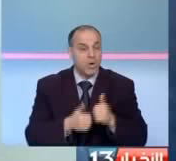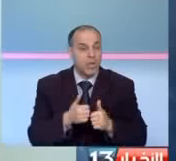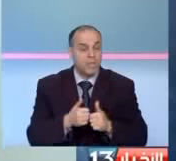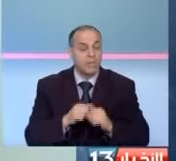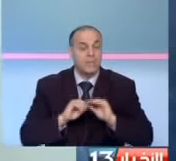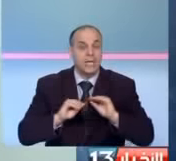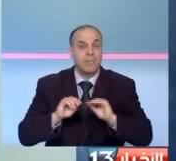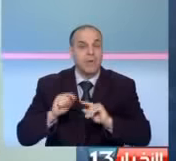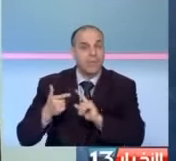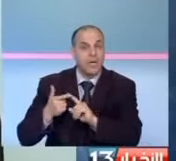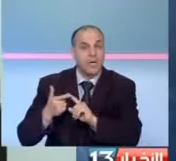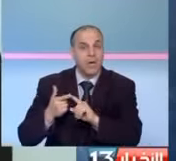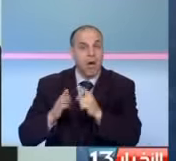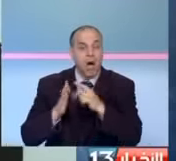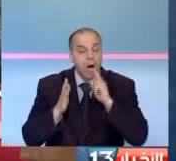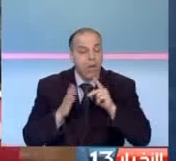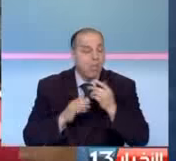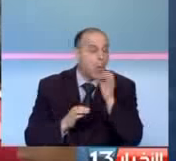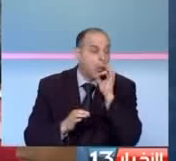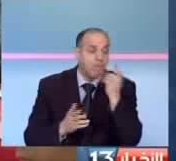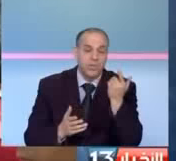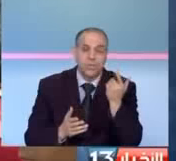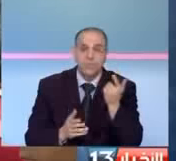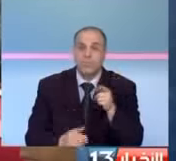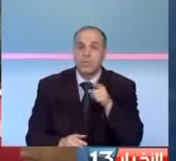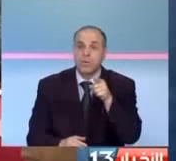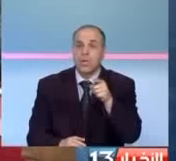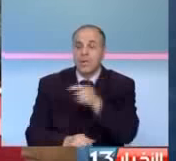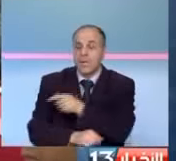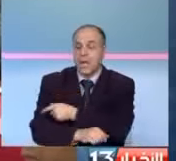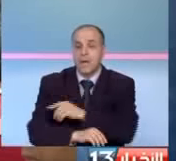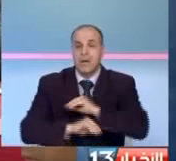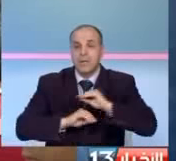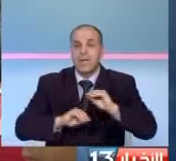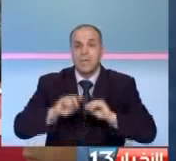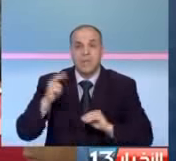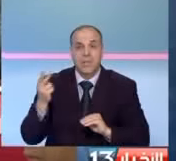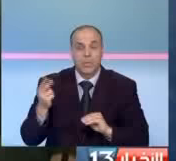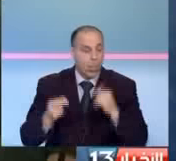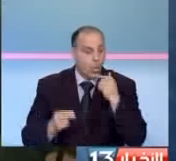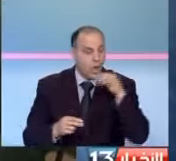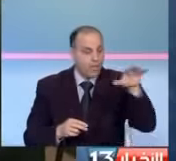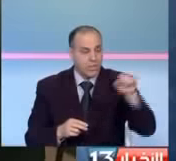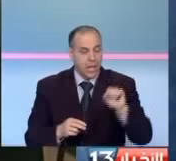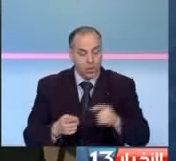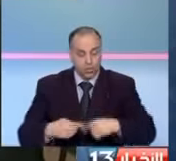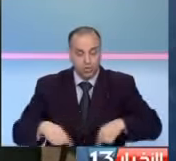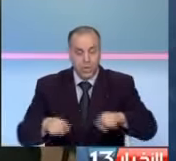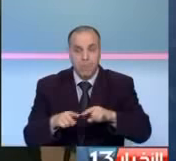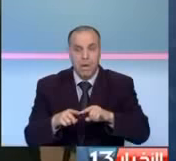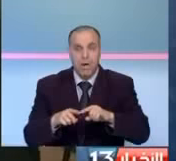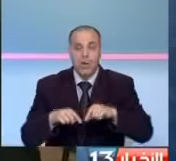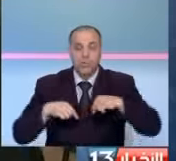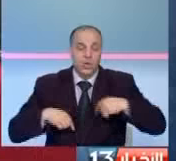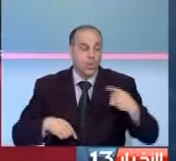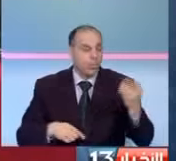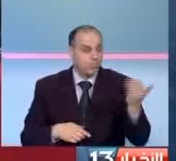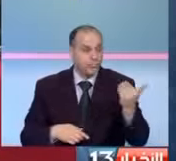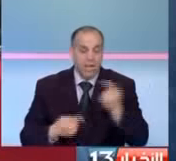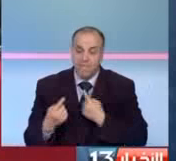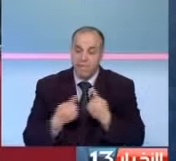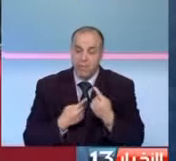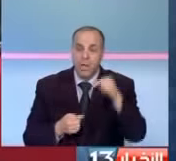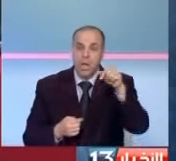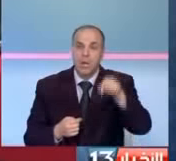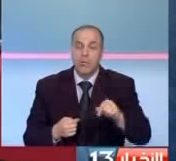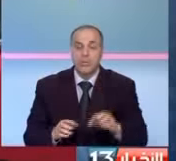التعليم الثانوي وما تخرج بقرارات نضالية. كما حثت نقابة التعليم الثانوي التي دعت إلى هذا الاجتماع رئاسة الحكومة على